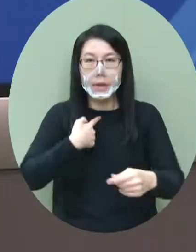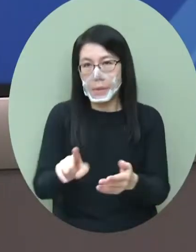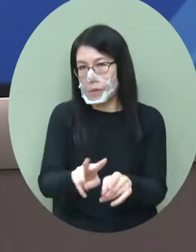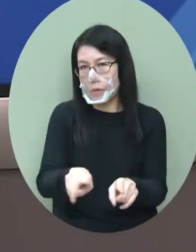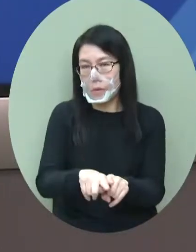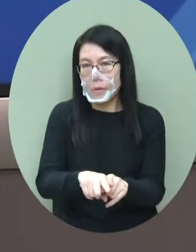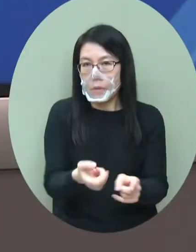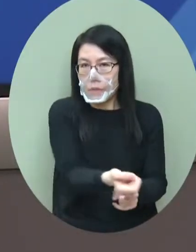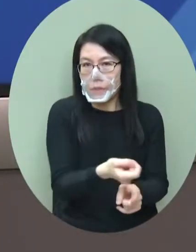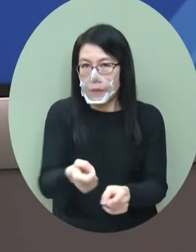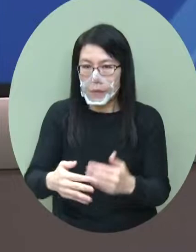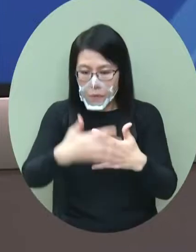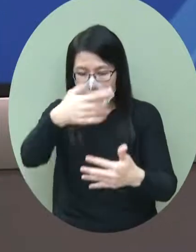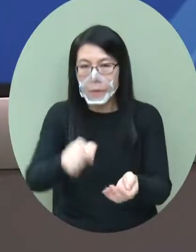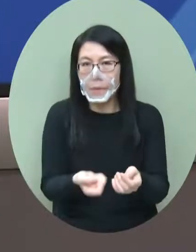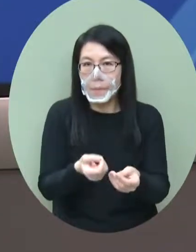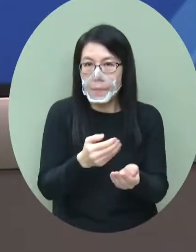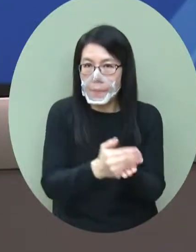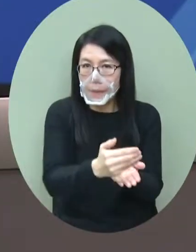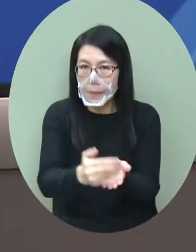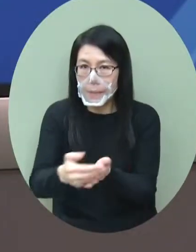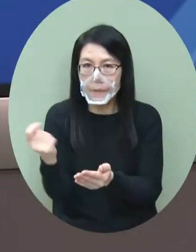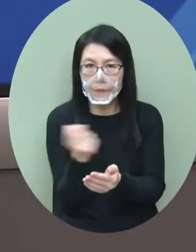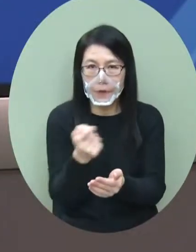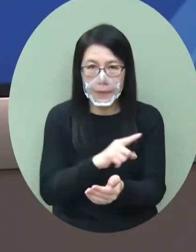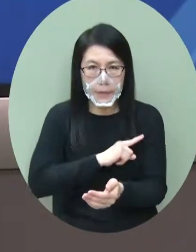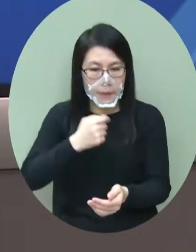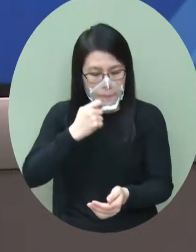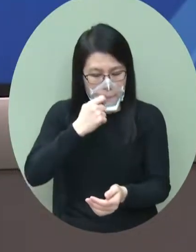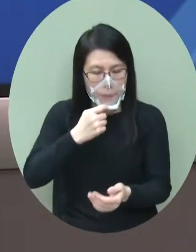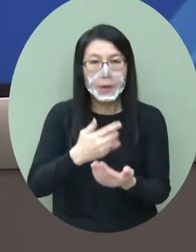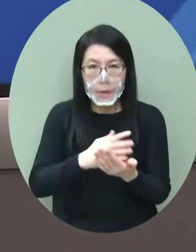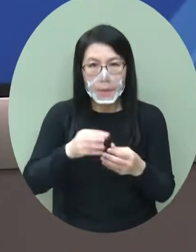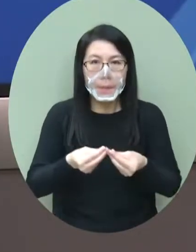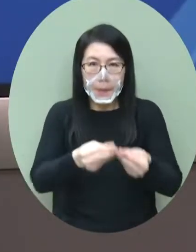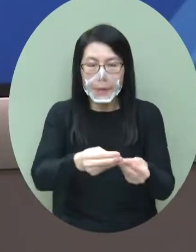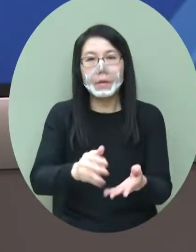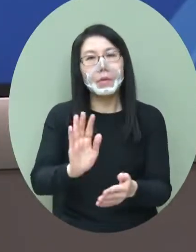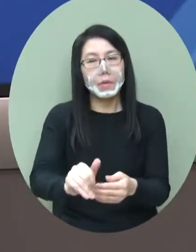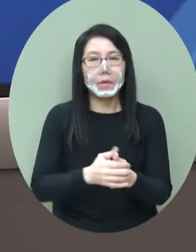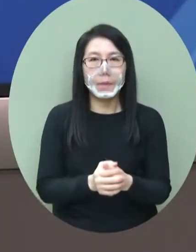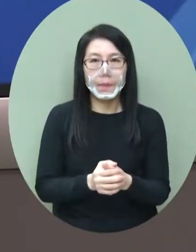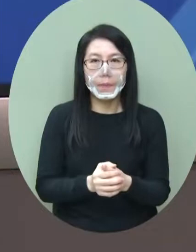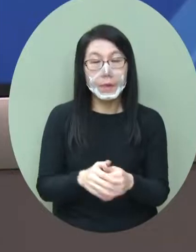候我们会派发去周围的屋村这些测试